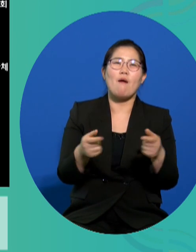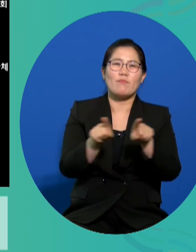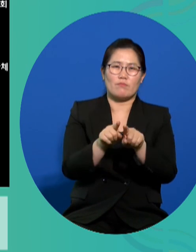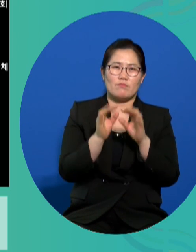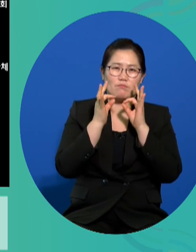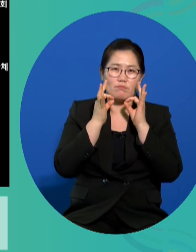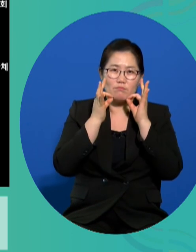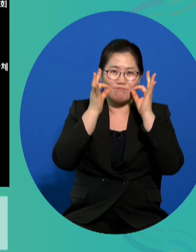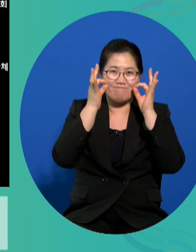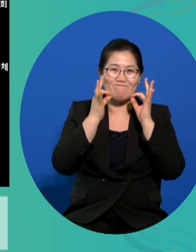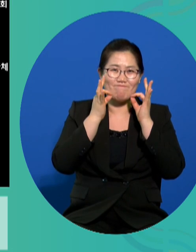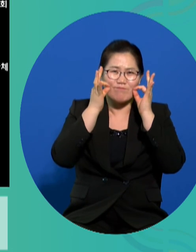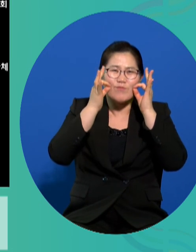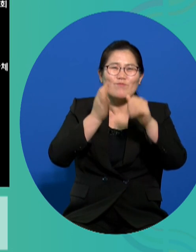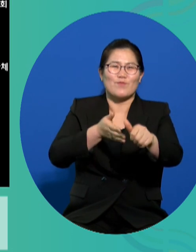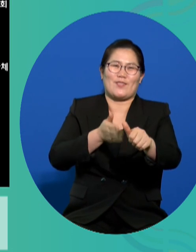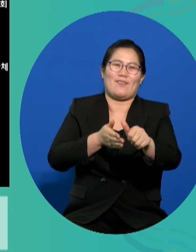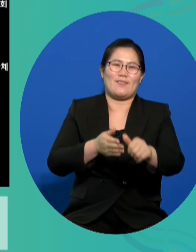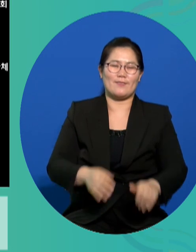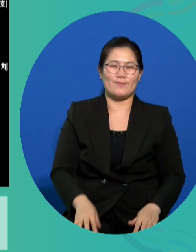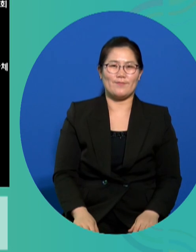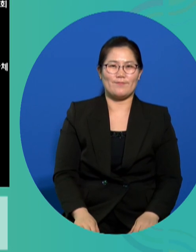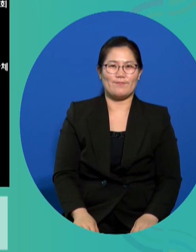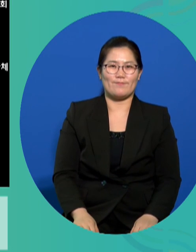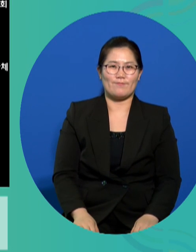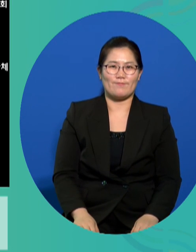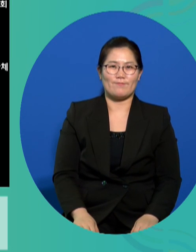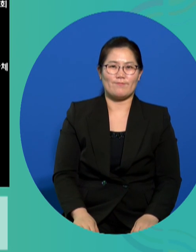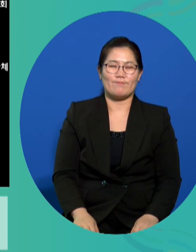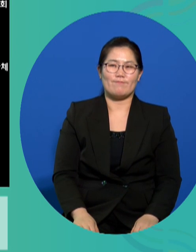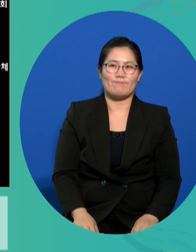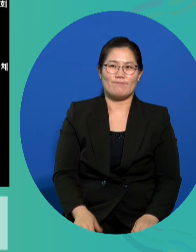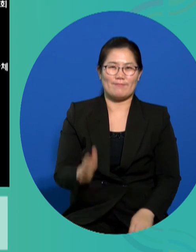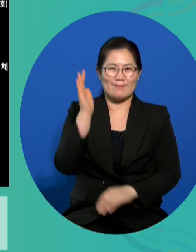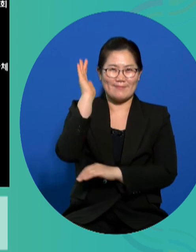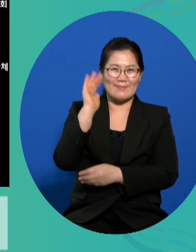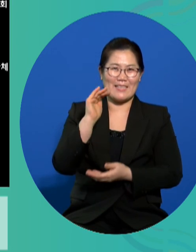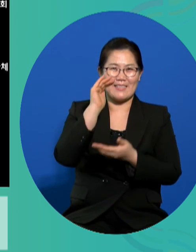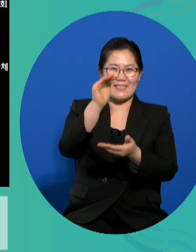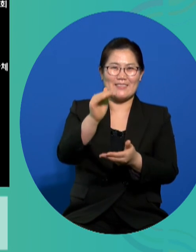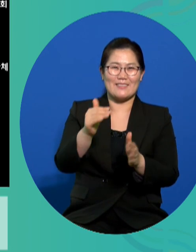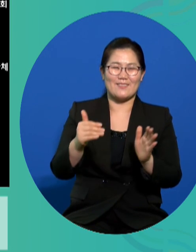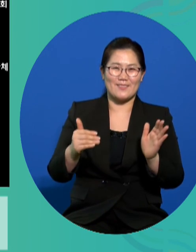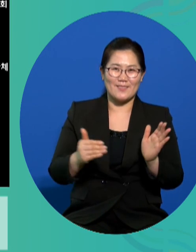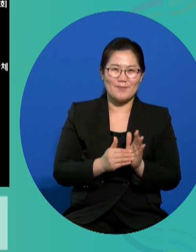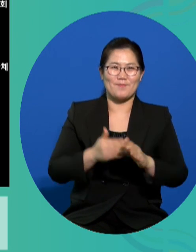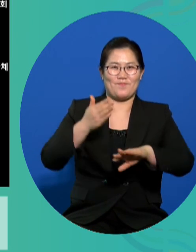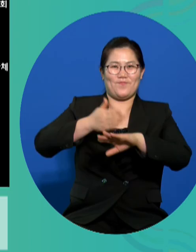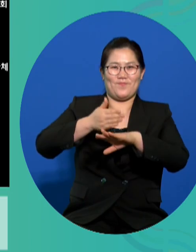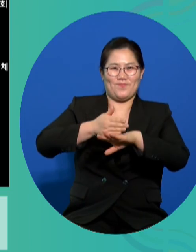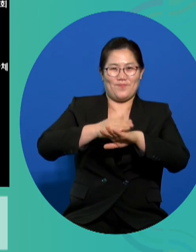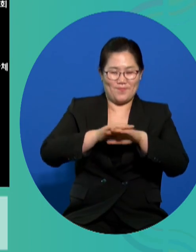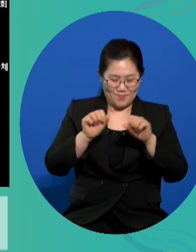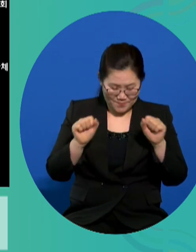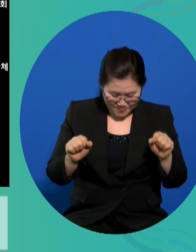정말 감사하다는 인사 말씀드리면서 좀 긴 시간 죄송하고요. 너무 고맙습니다.